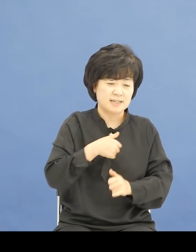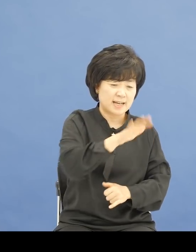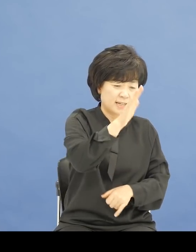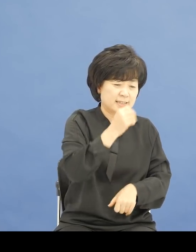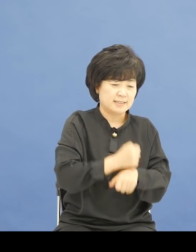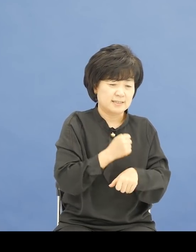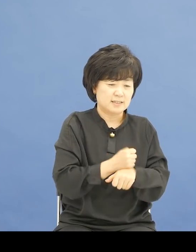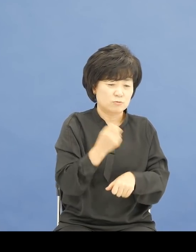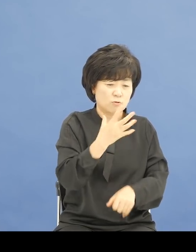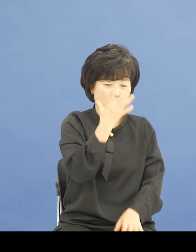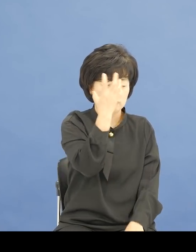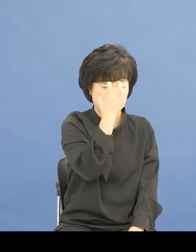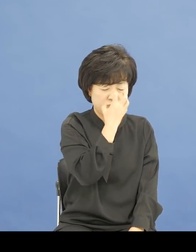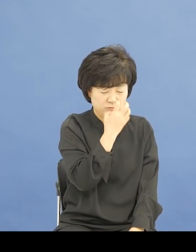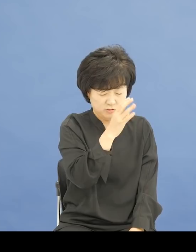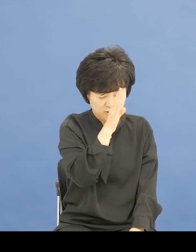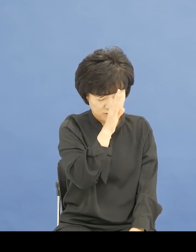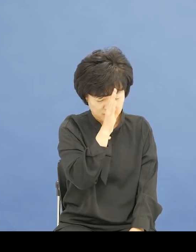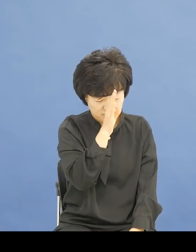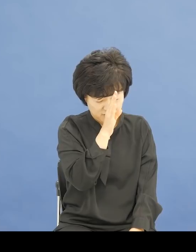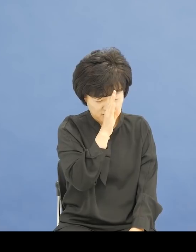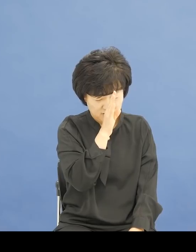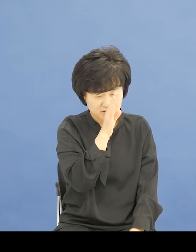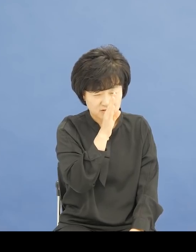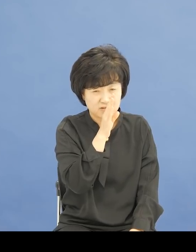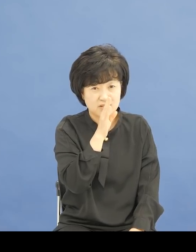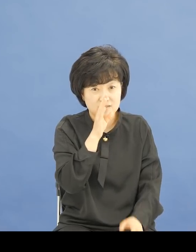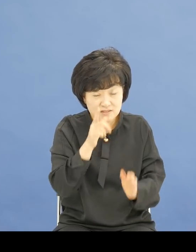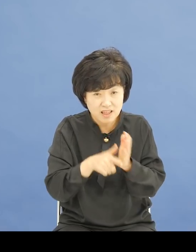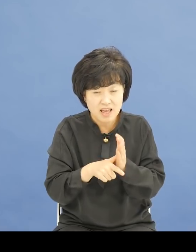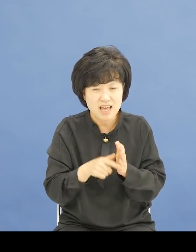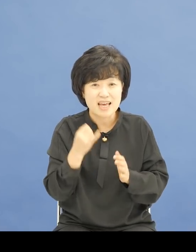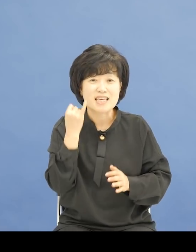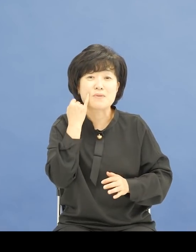네. 그때 저희 이모가